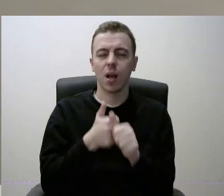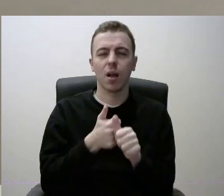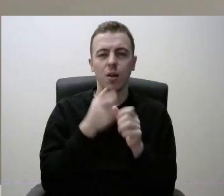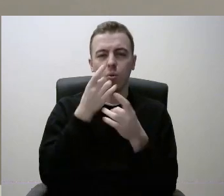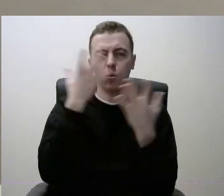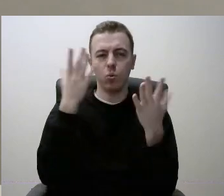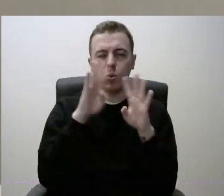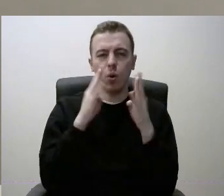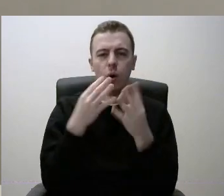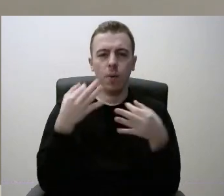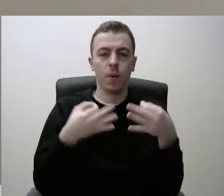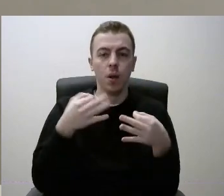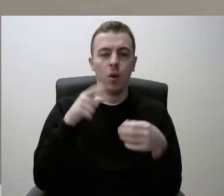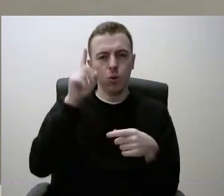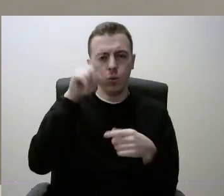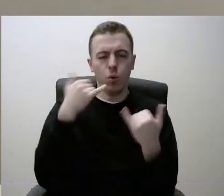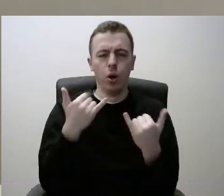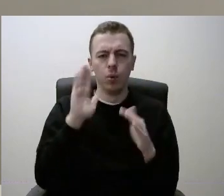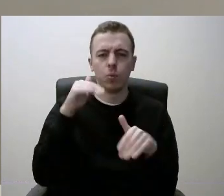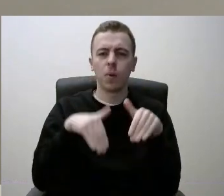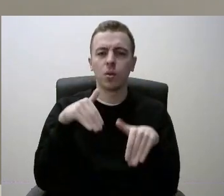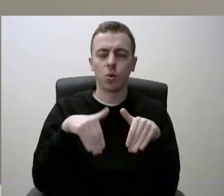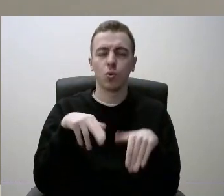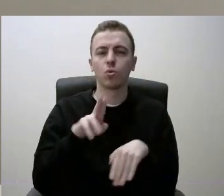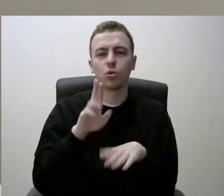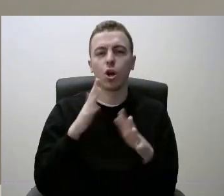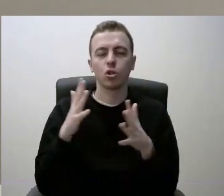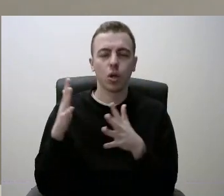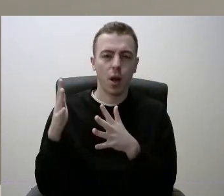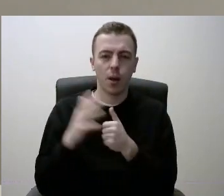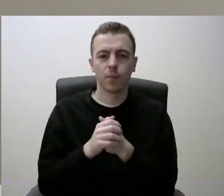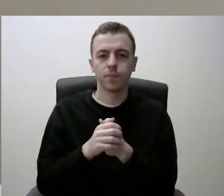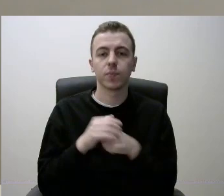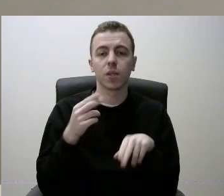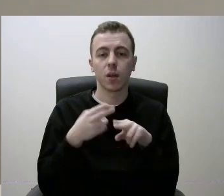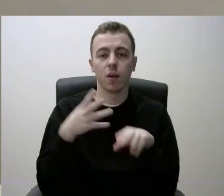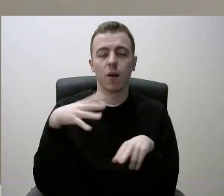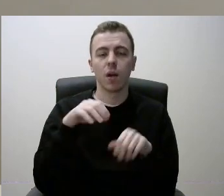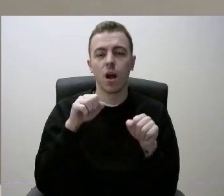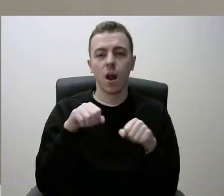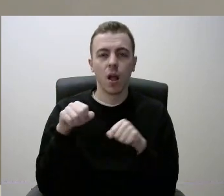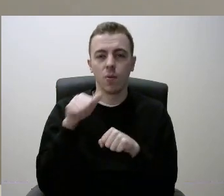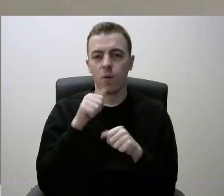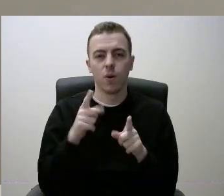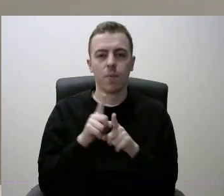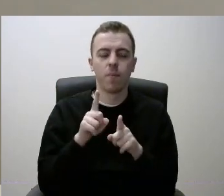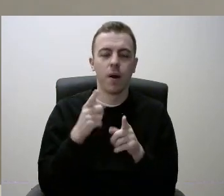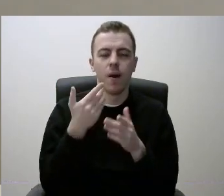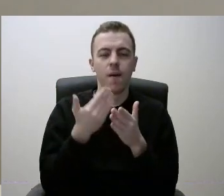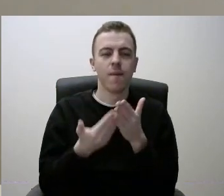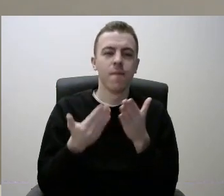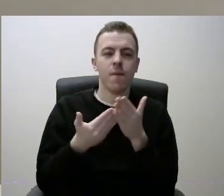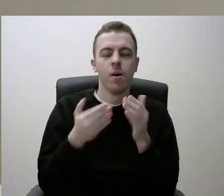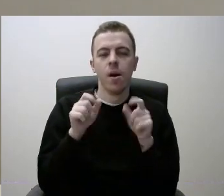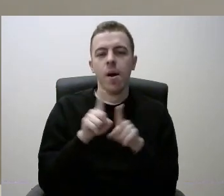komiteto posėdžius, jisai žino, kad šiandien bus balsuojama tokiu ar kitokiu klausimu ir galėtų galbūt net patariamai pasisakyti, nes šiandien dienai